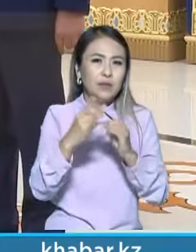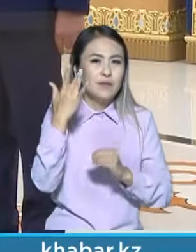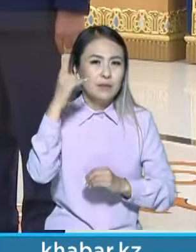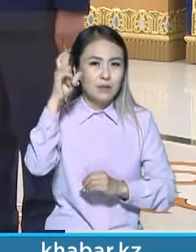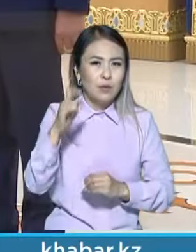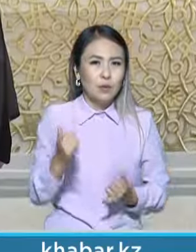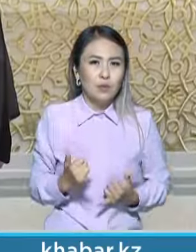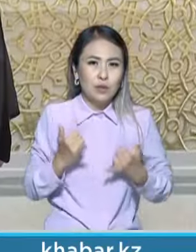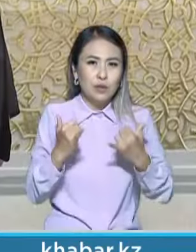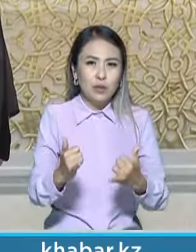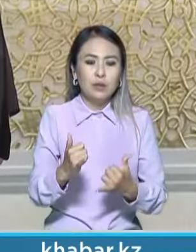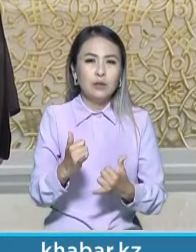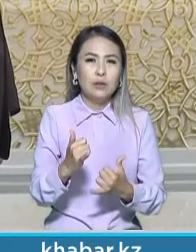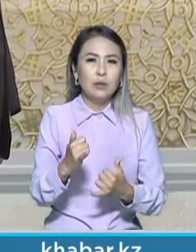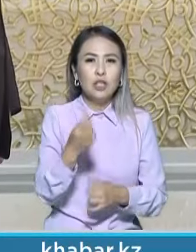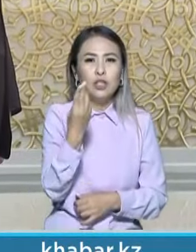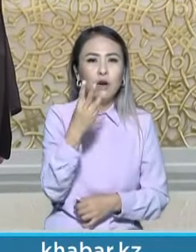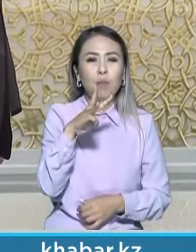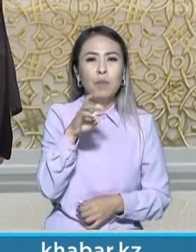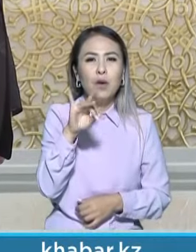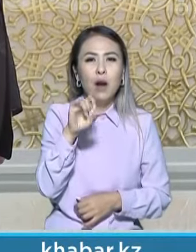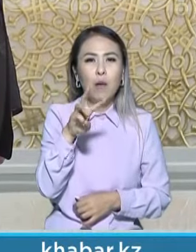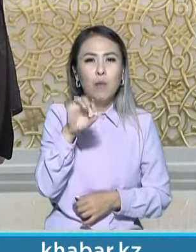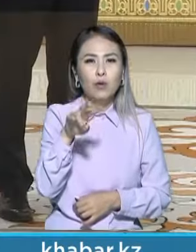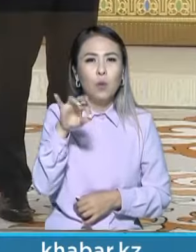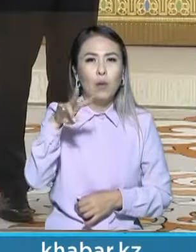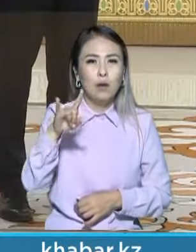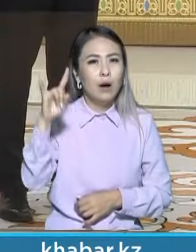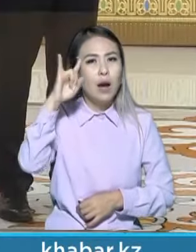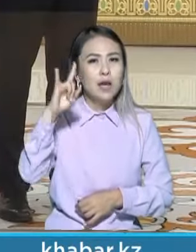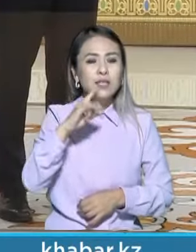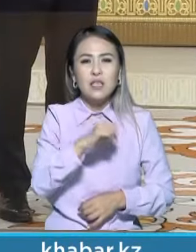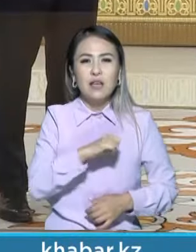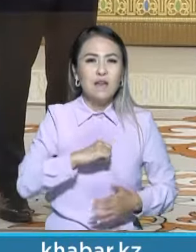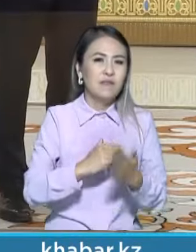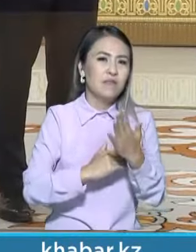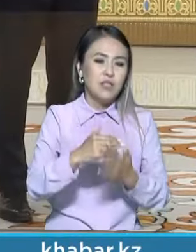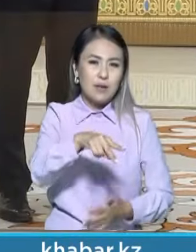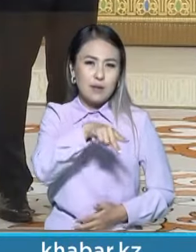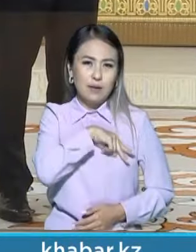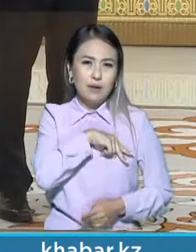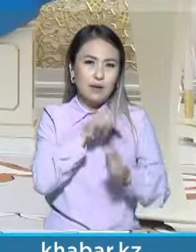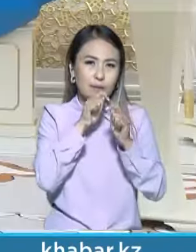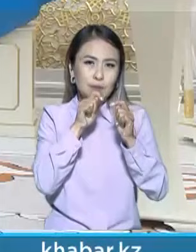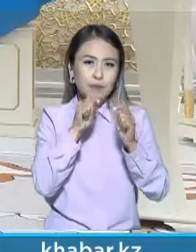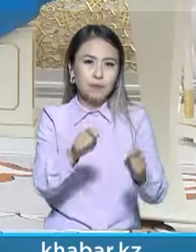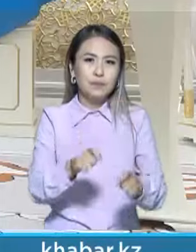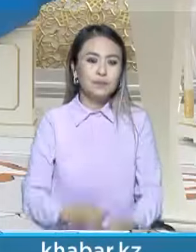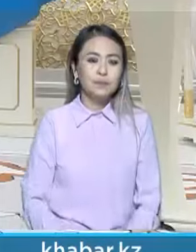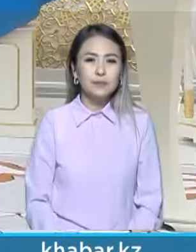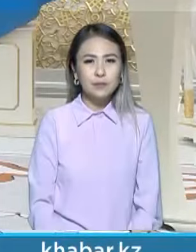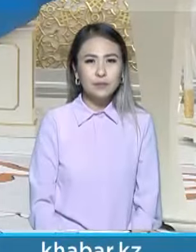ретінде танитынын айта келе, Шавкат Мирамонлын Қазақстан Республикасының ең жоғарғы наградасымен марапаттады.